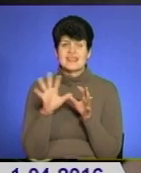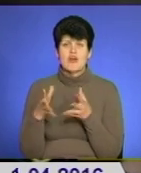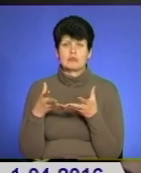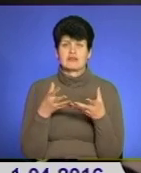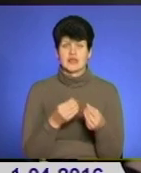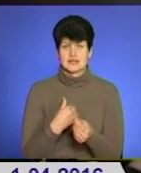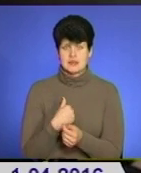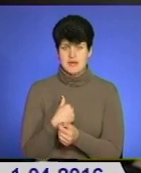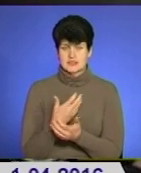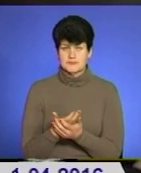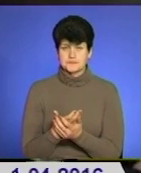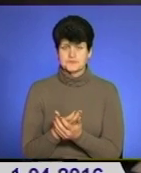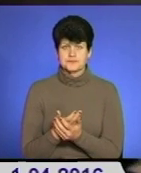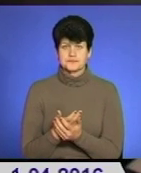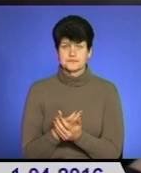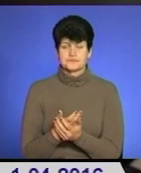на мене. Тобто, це